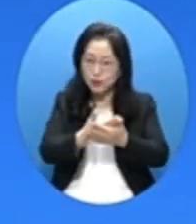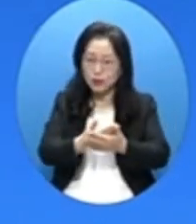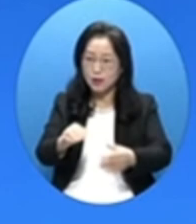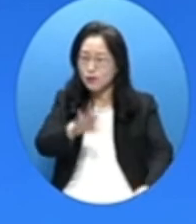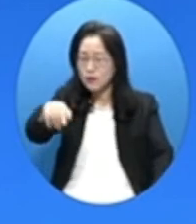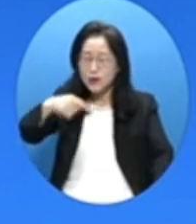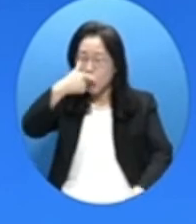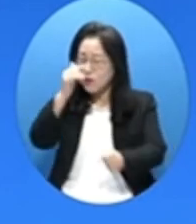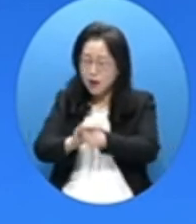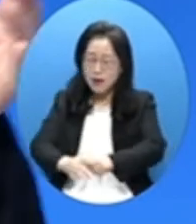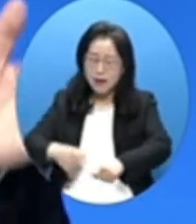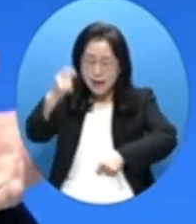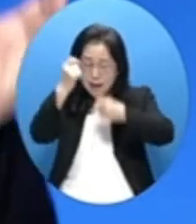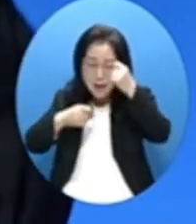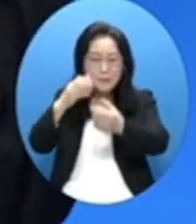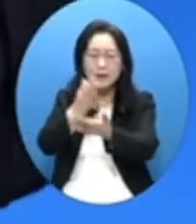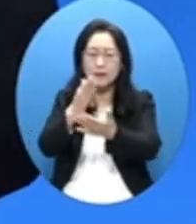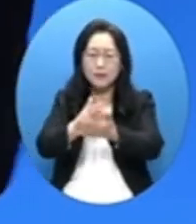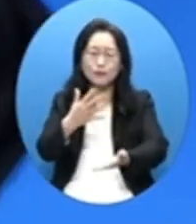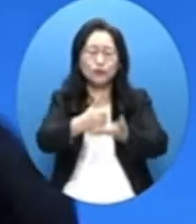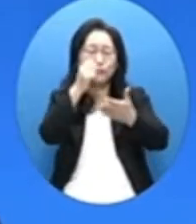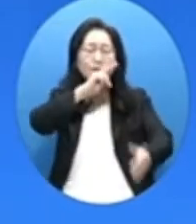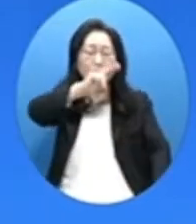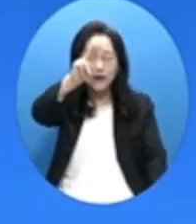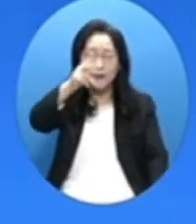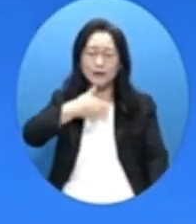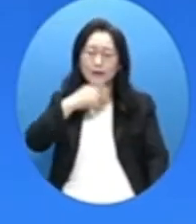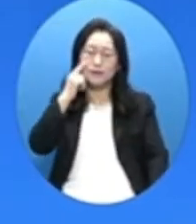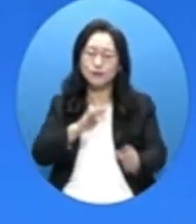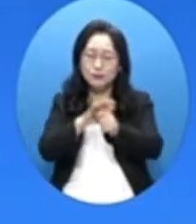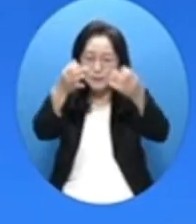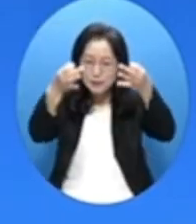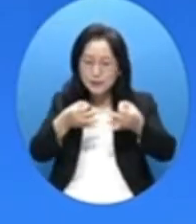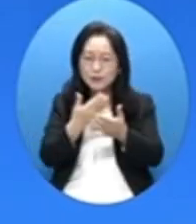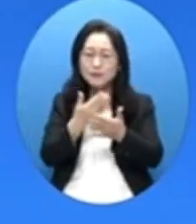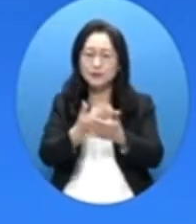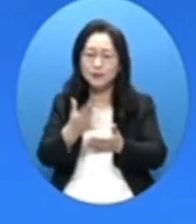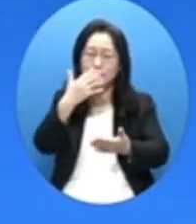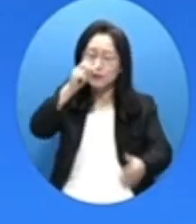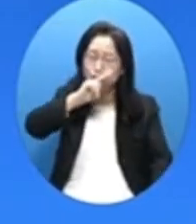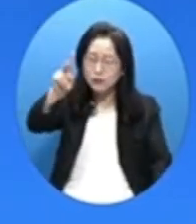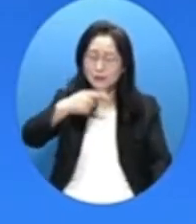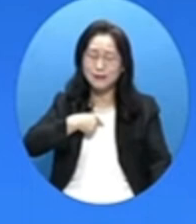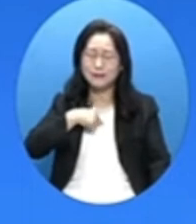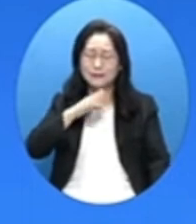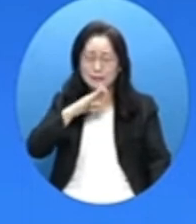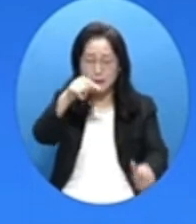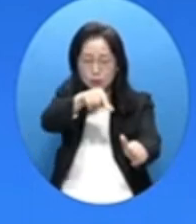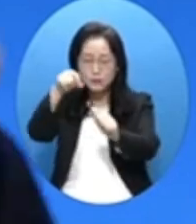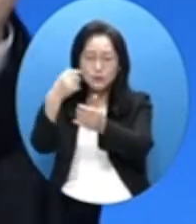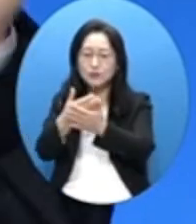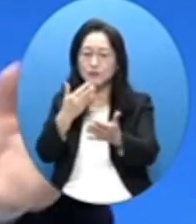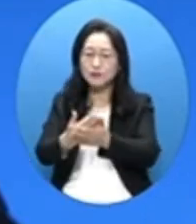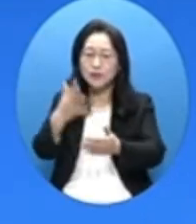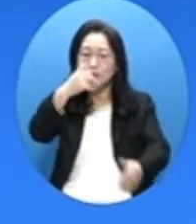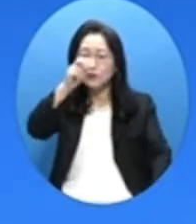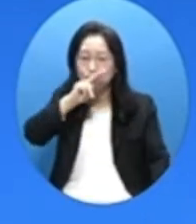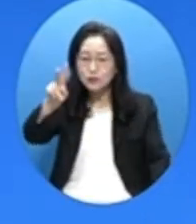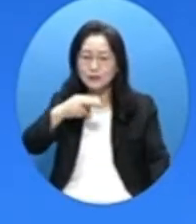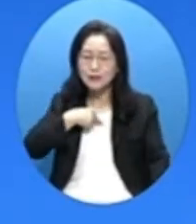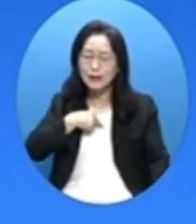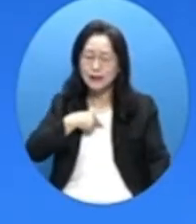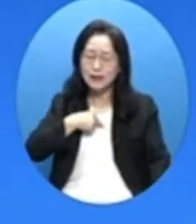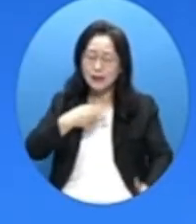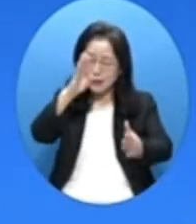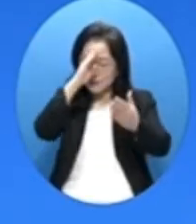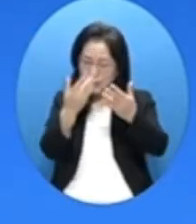답변에서 울 것이 아니라 주님 앞에서 주여 나를 불쌍히 젊어서 건져주옵소서 주여 나는 일을